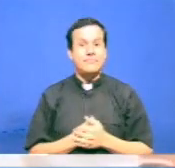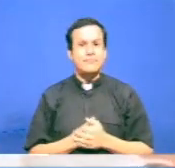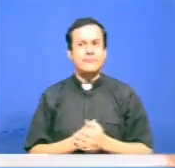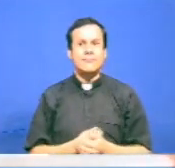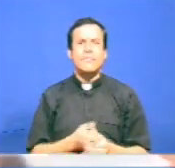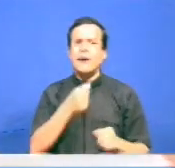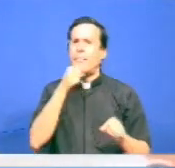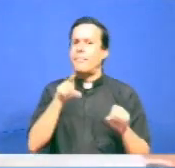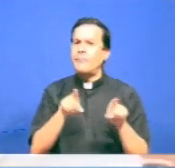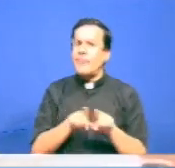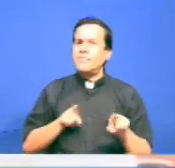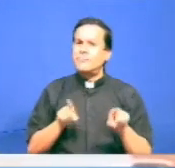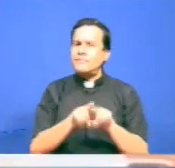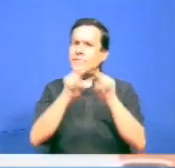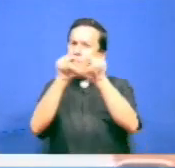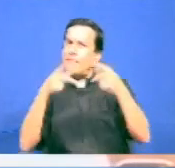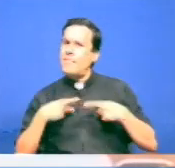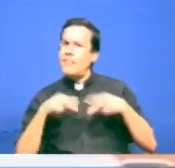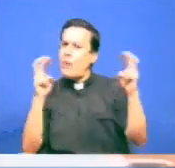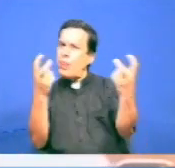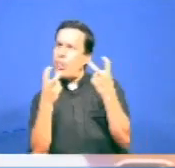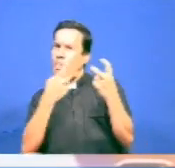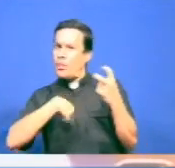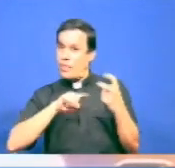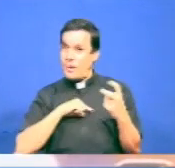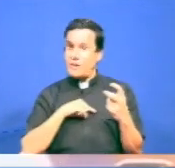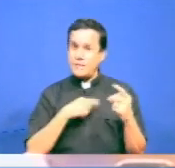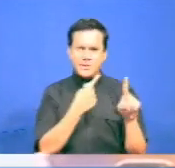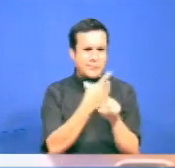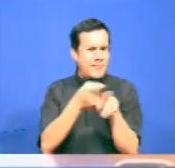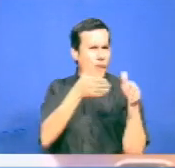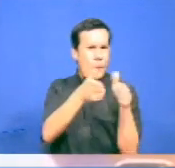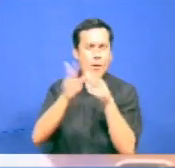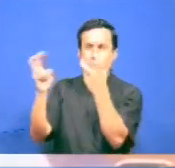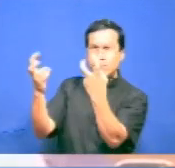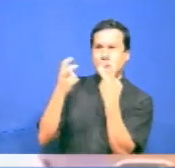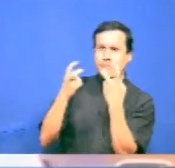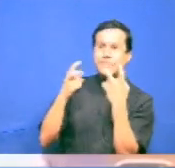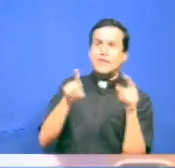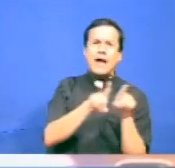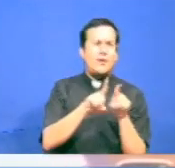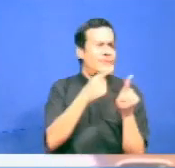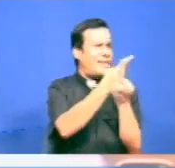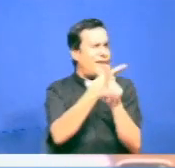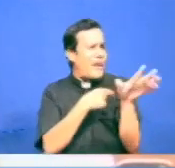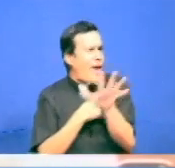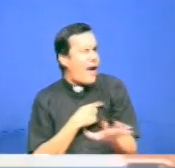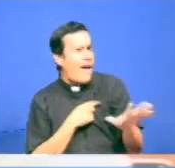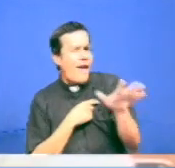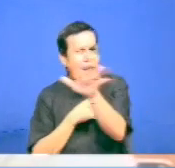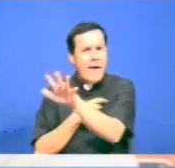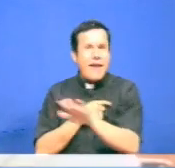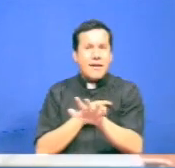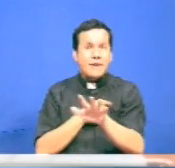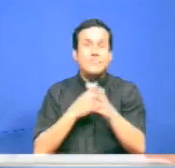wasikilizaji na watazamaji wa njia mbalimbali na kutoka sehemu mbalimbali, mlio